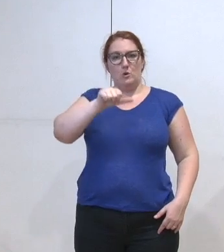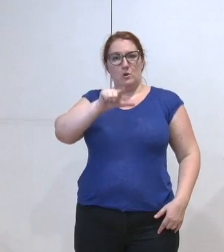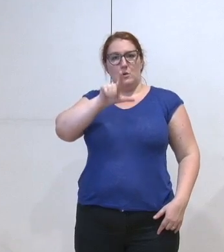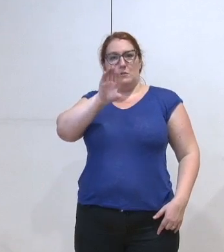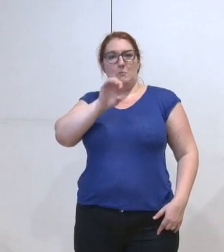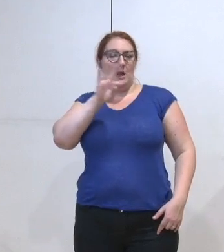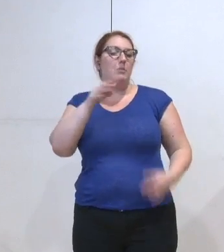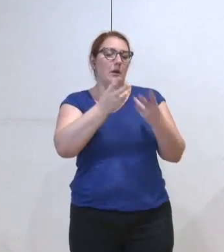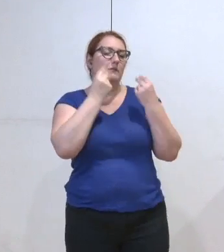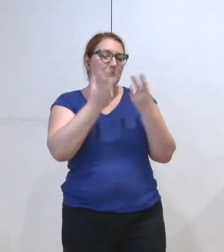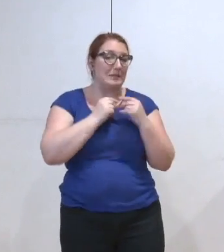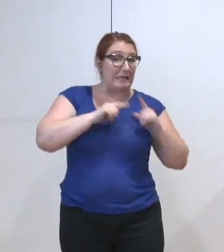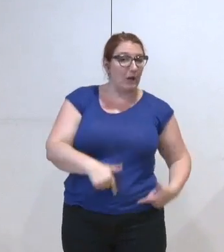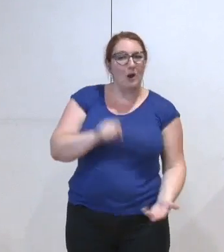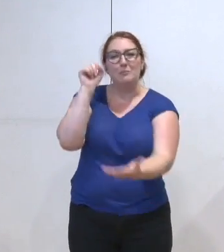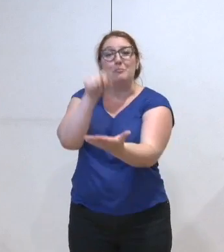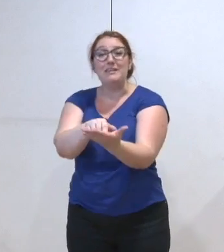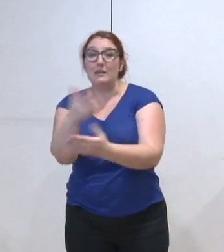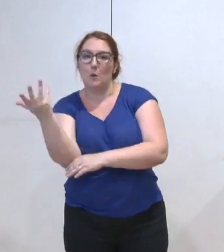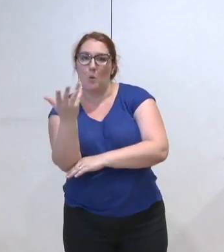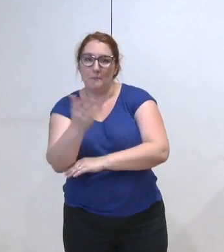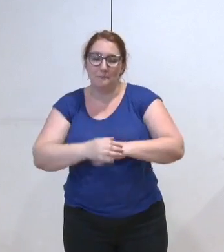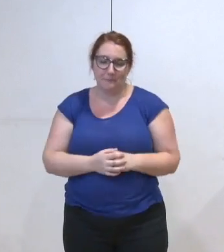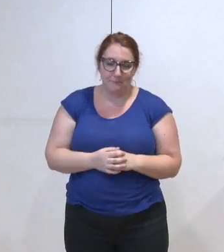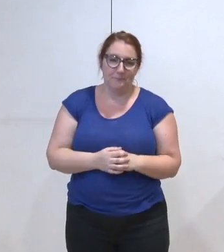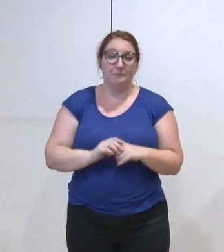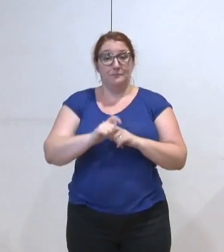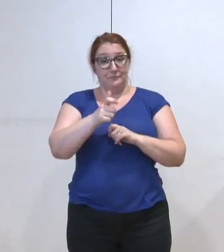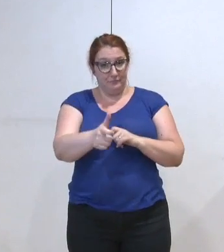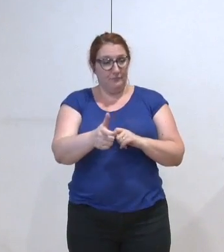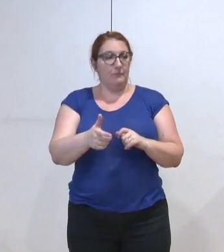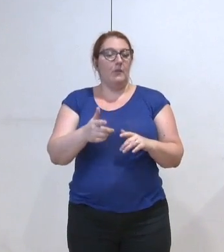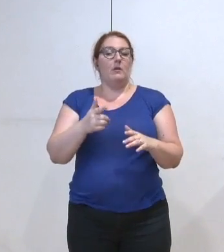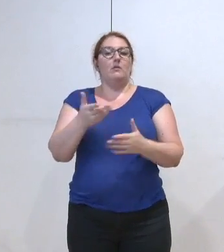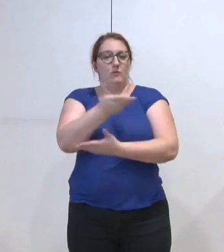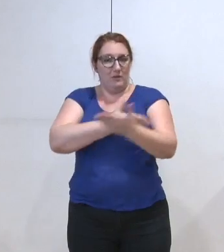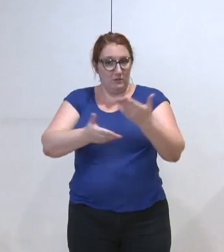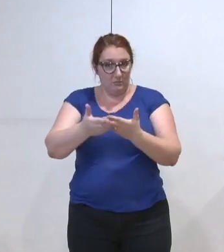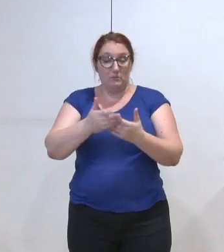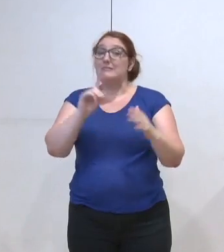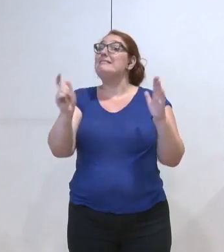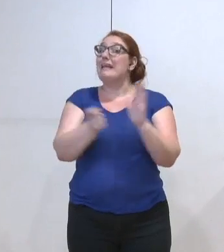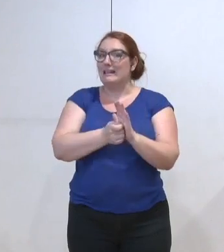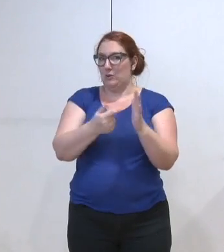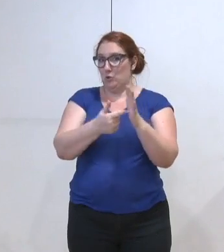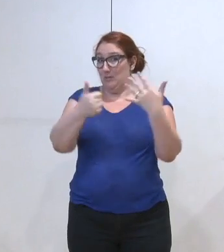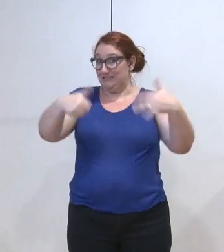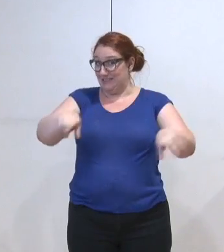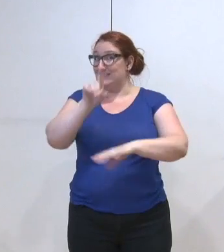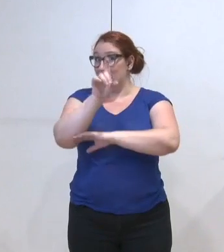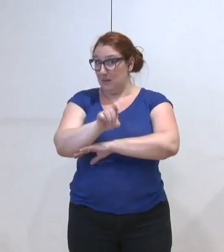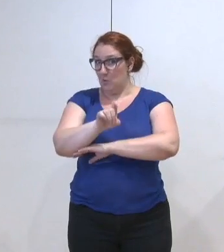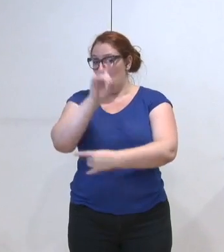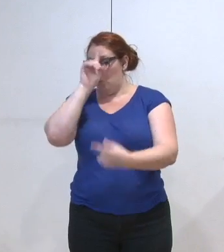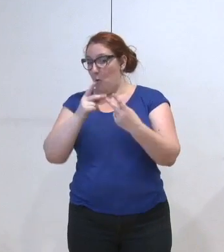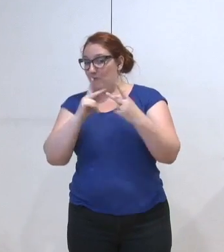écoles ensuite nous délibérons début 2016 pour engager la ville sur une option